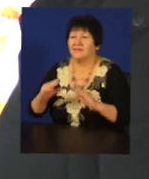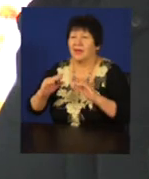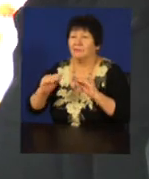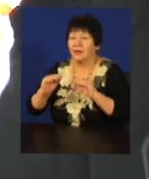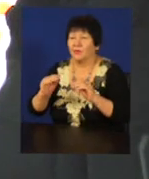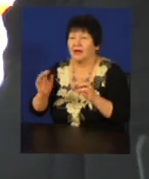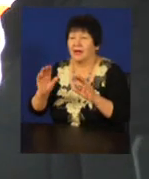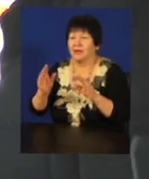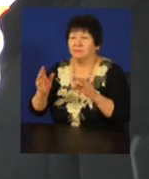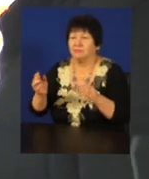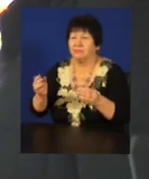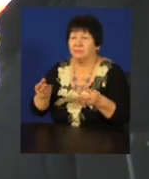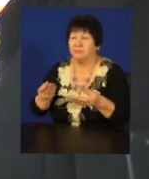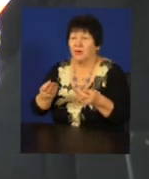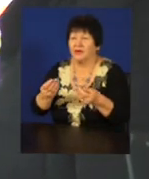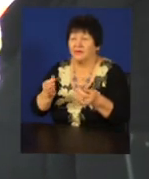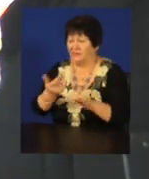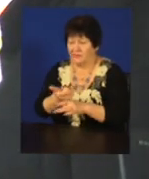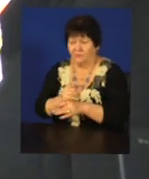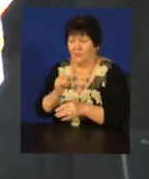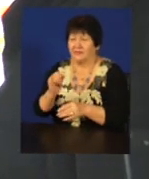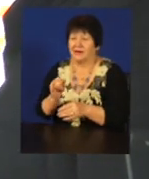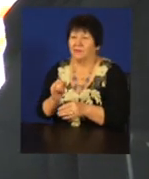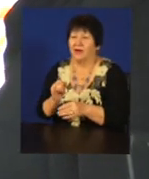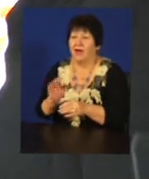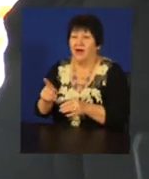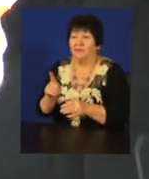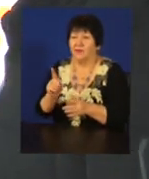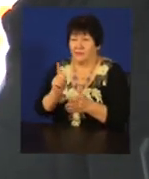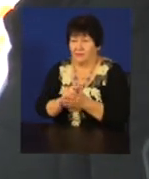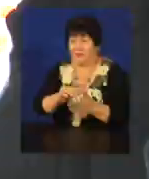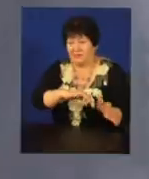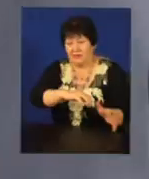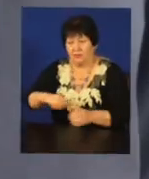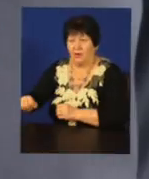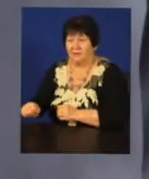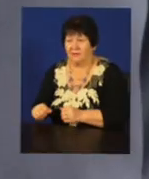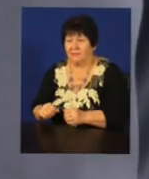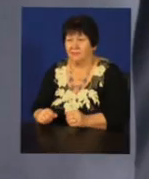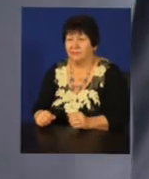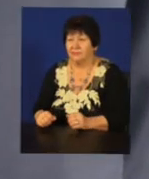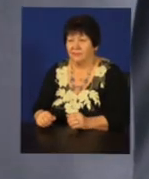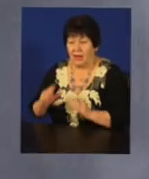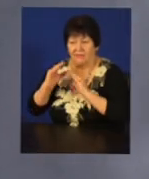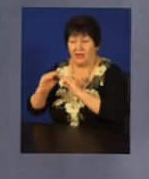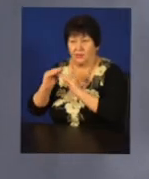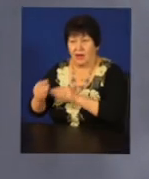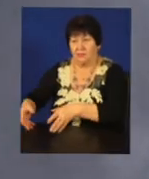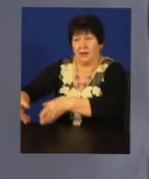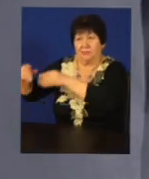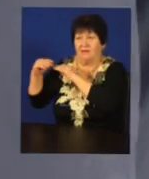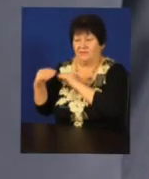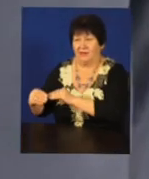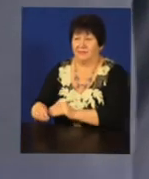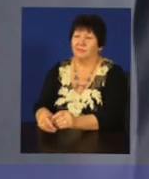care ea mocnește. Este cel mai rău. Și de fum. Vă străduiți să le eliberați. Dar radeam eu, dau jos, că ăsta e organul. Aha,